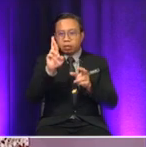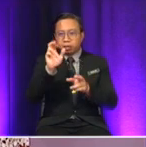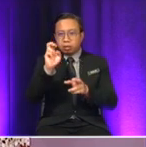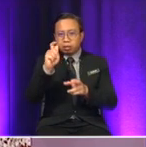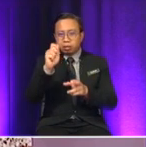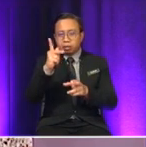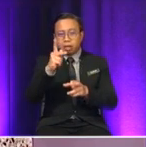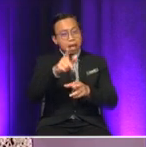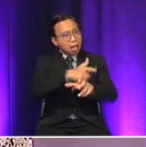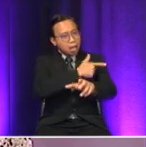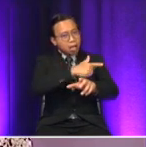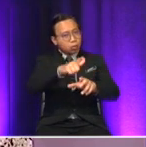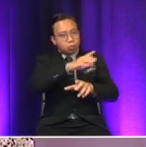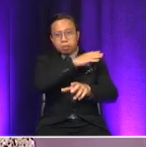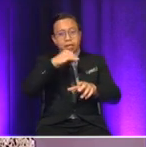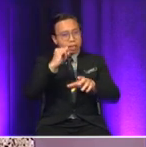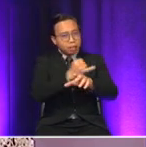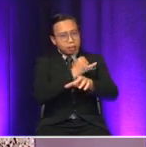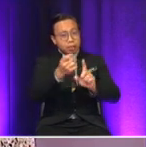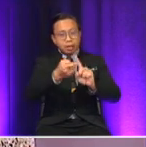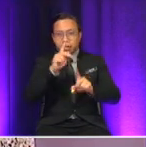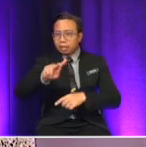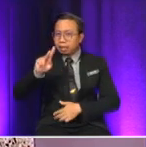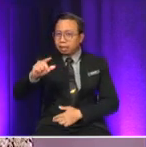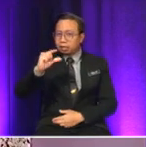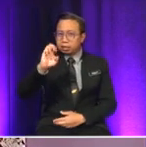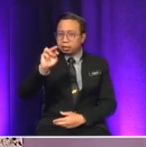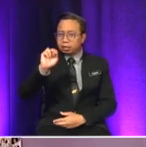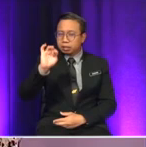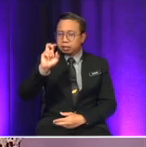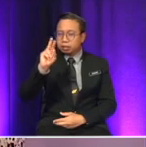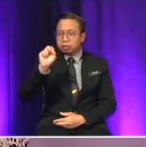dan juga irama daripada kanak-kanak genius seni tari.